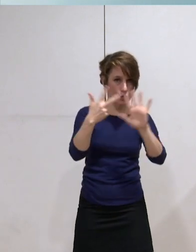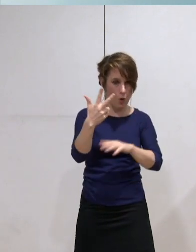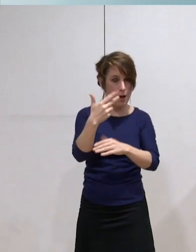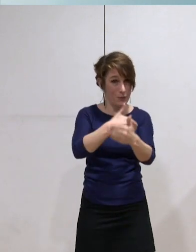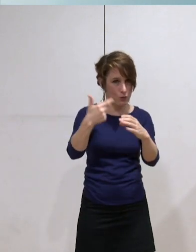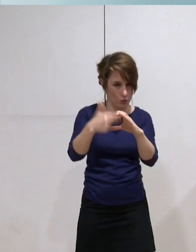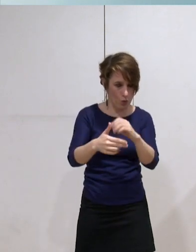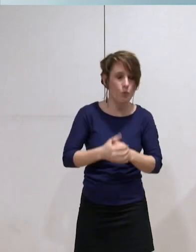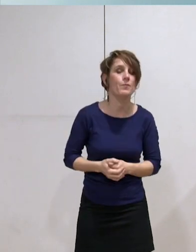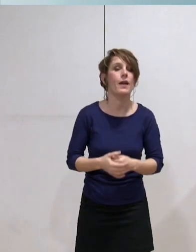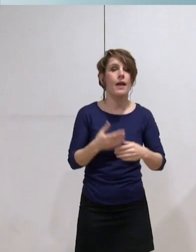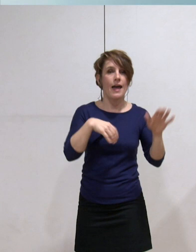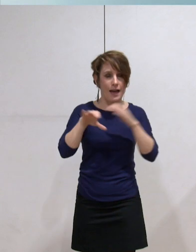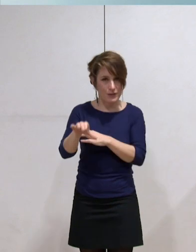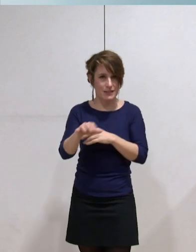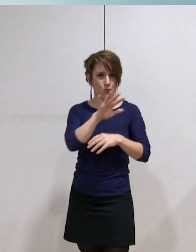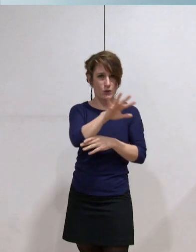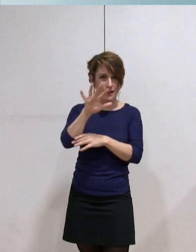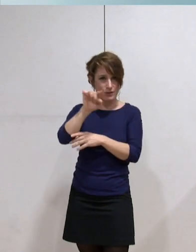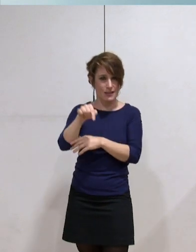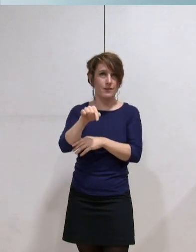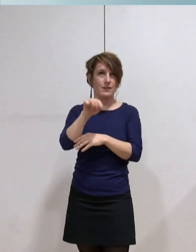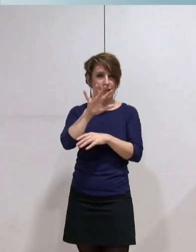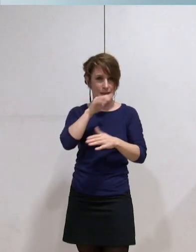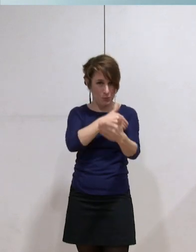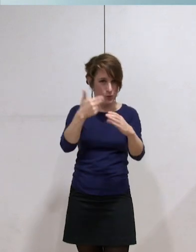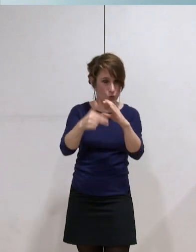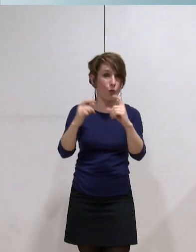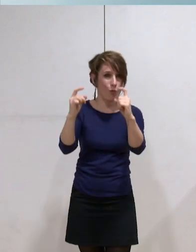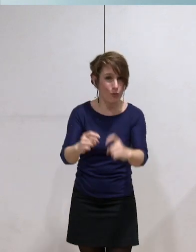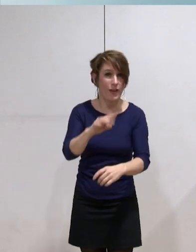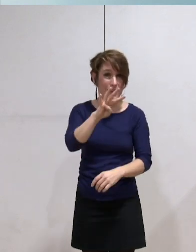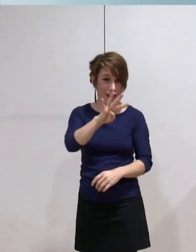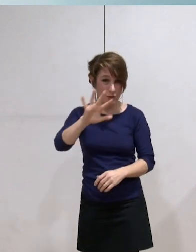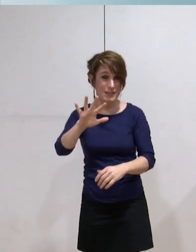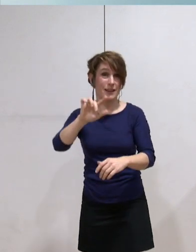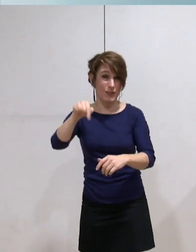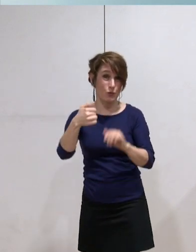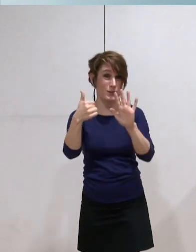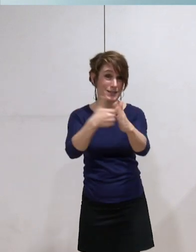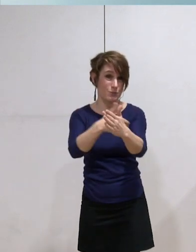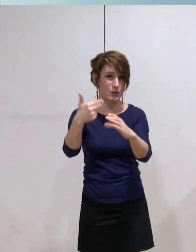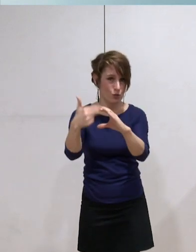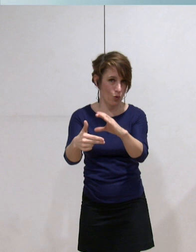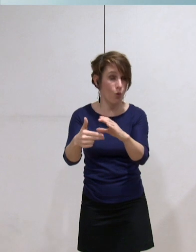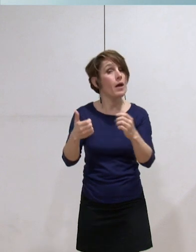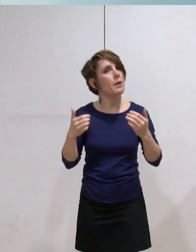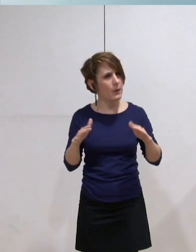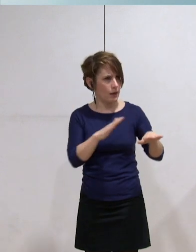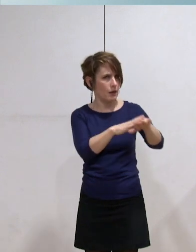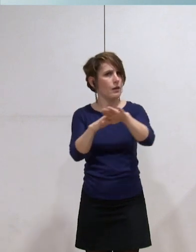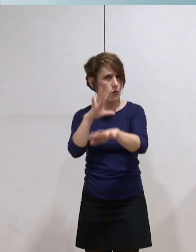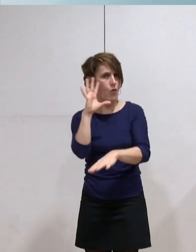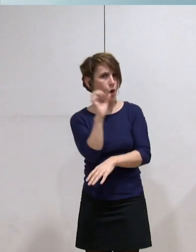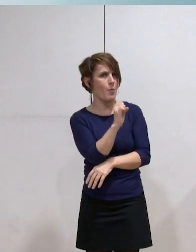dépenses d'investissement passent de 55,8 million d'euros à 45,6 million d'euros mais vous remarquerez